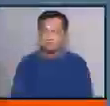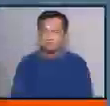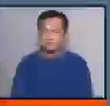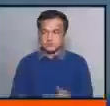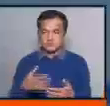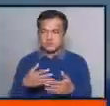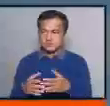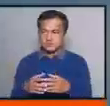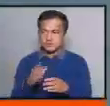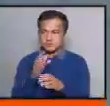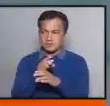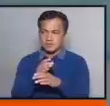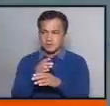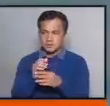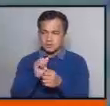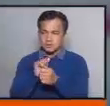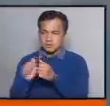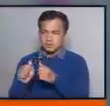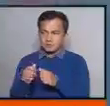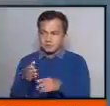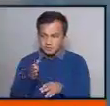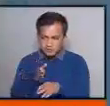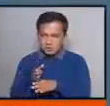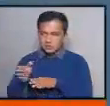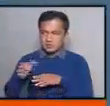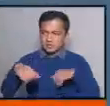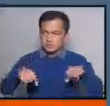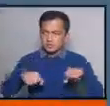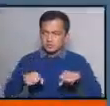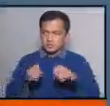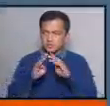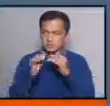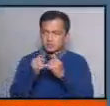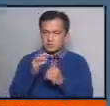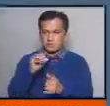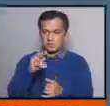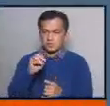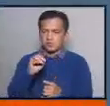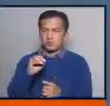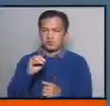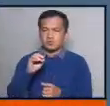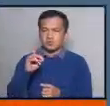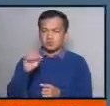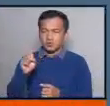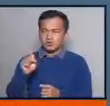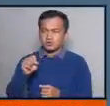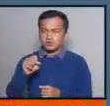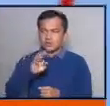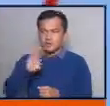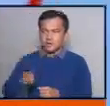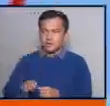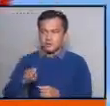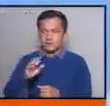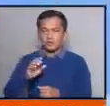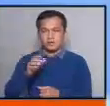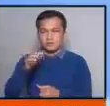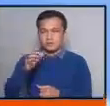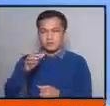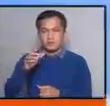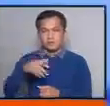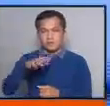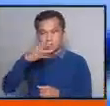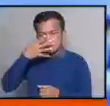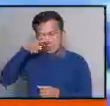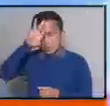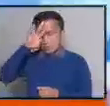Kahit may sasakyang tumatawid, dire-diretso ang motorsiklong ito sa barangay Molino 2 sa Bacoor, Cavite noong Sabado. Hindi napansin ng